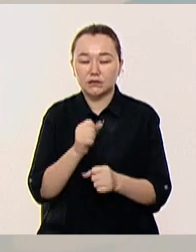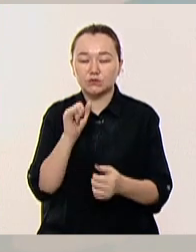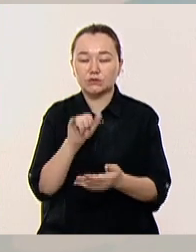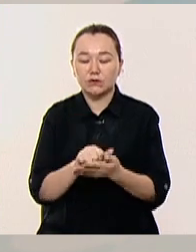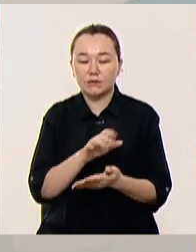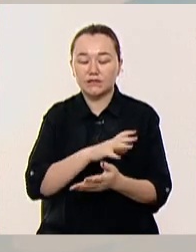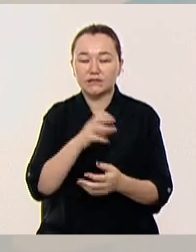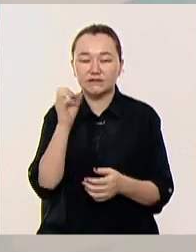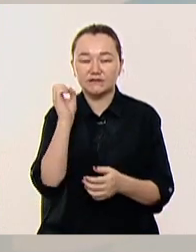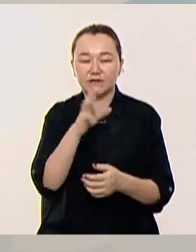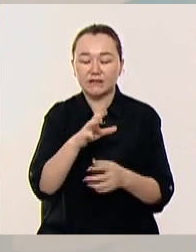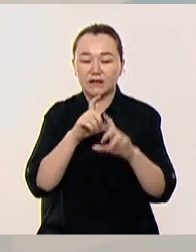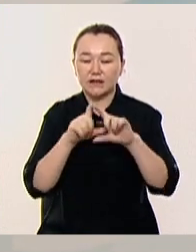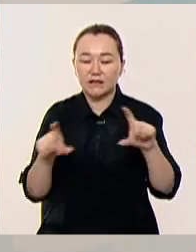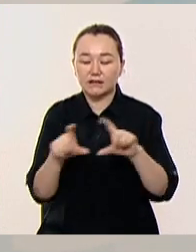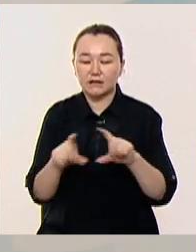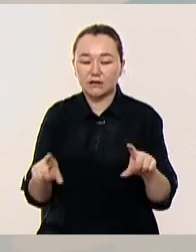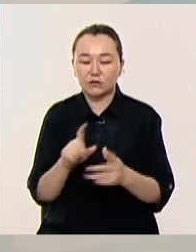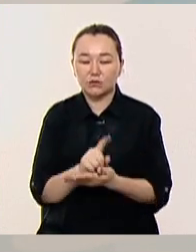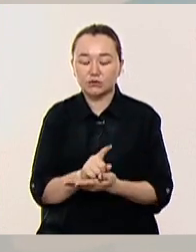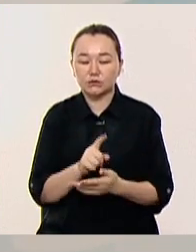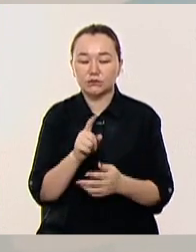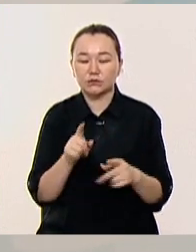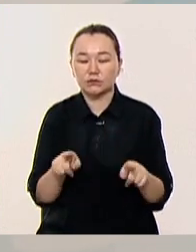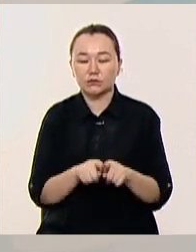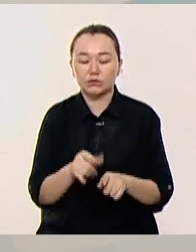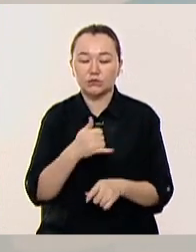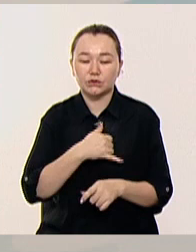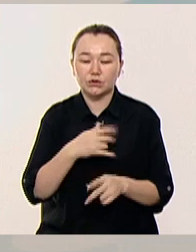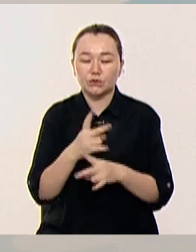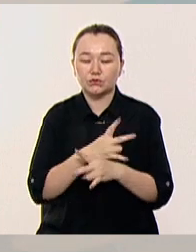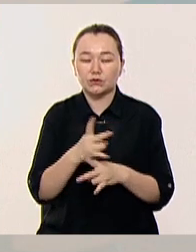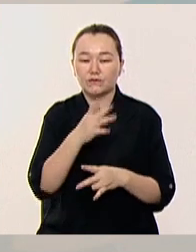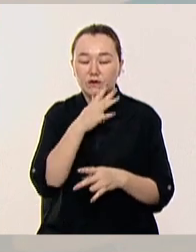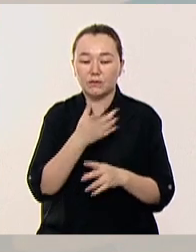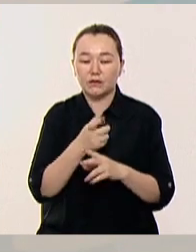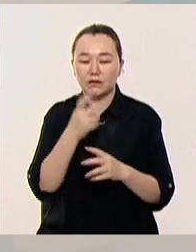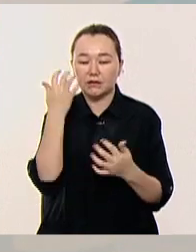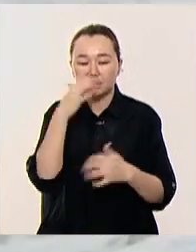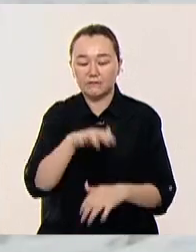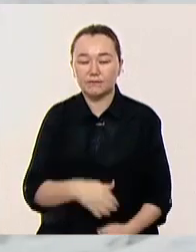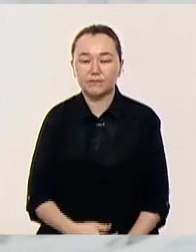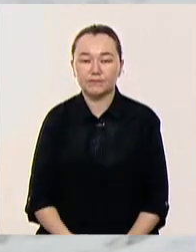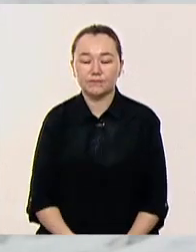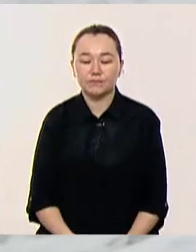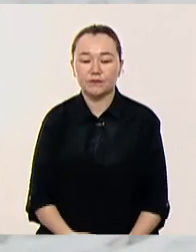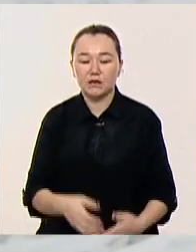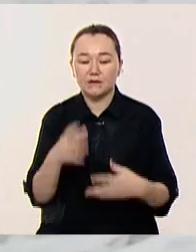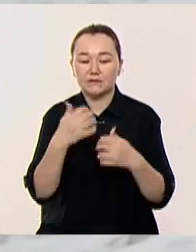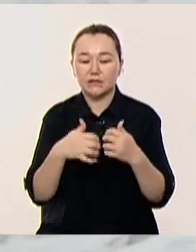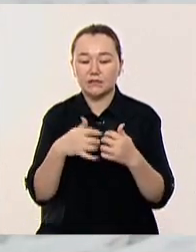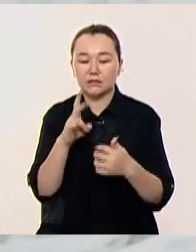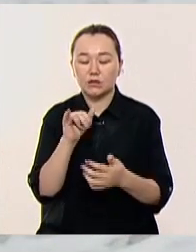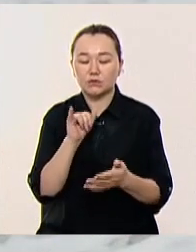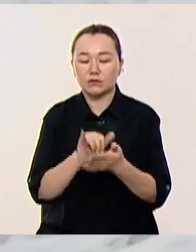устанавливали светоотражающие ленты на данные макеты, так как у нас в ночное время данные макеты у нас не видны. В среднем на